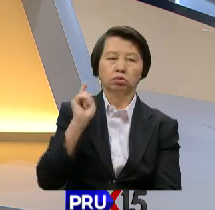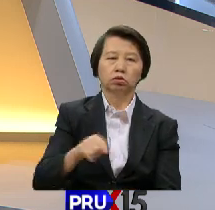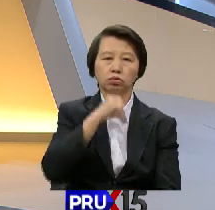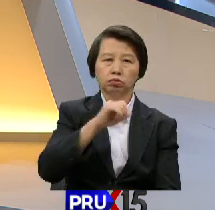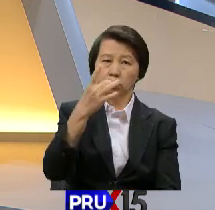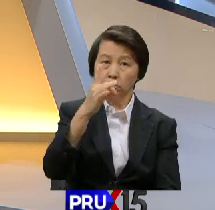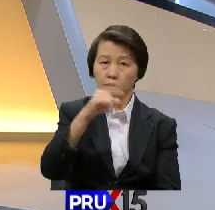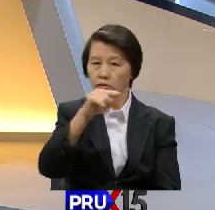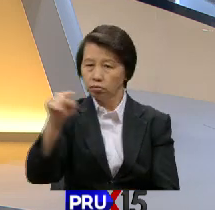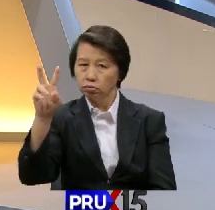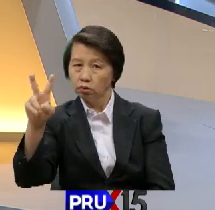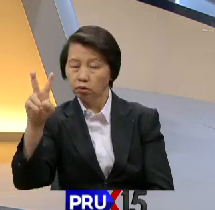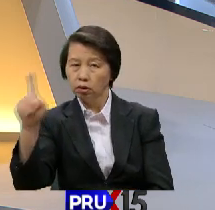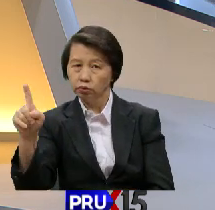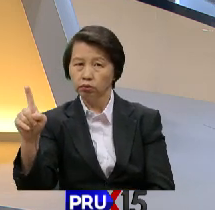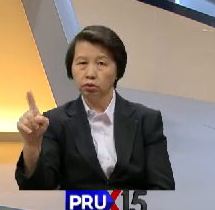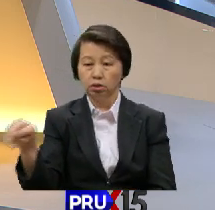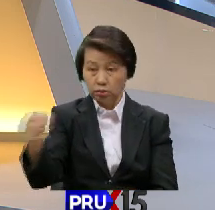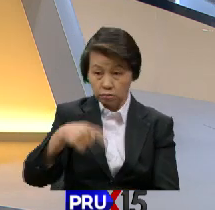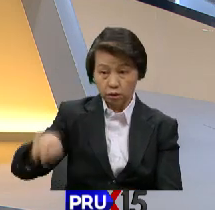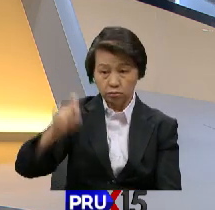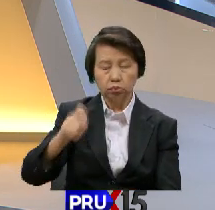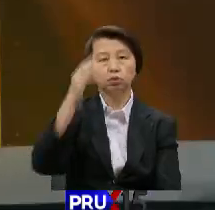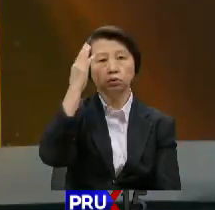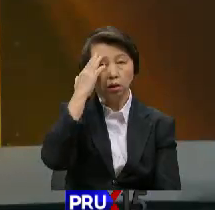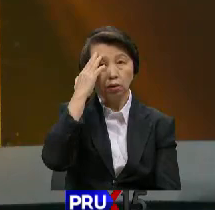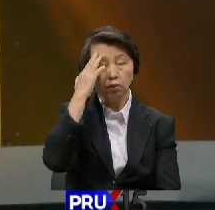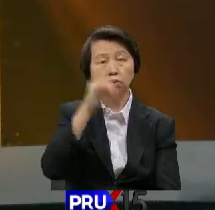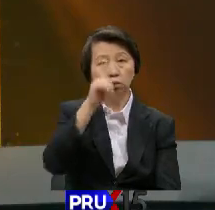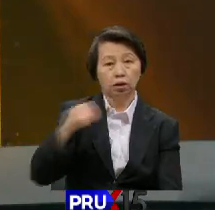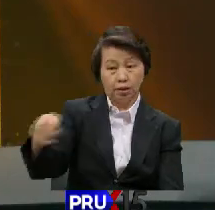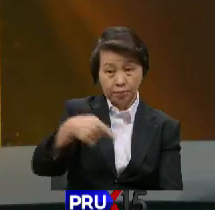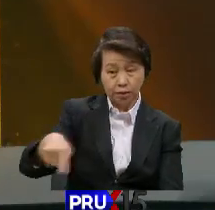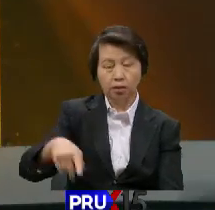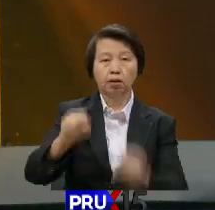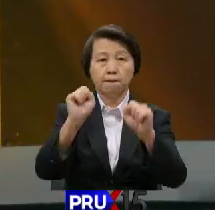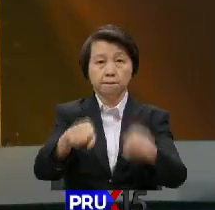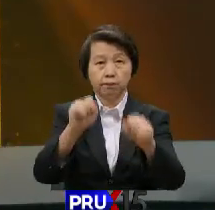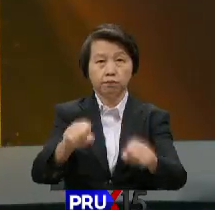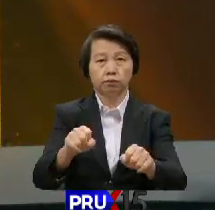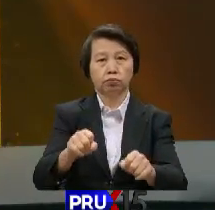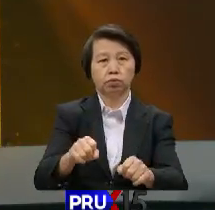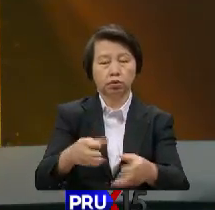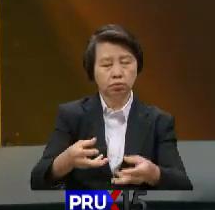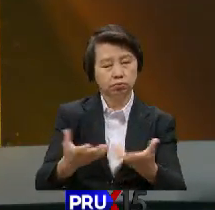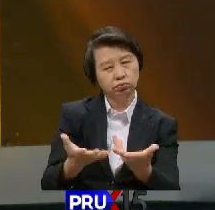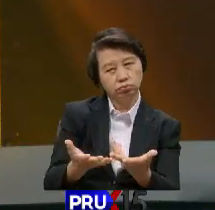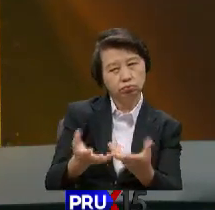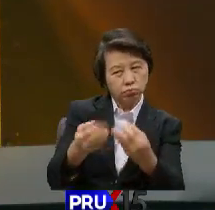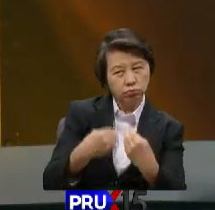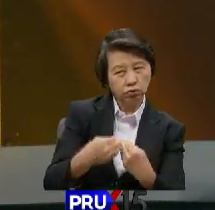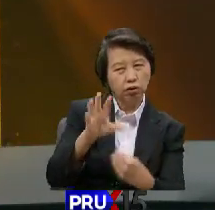ada pada pengemudi dan mereka tahu yang pasti mereka mampu memberikan